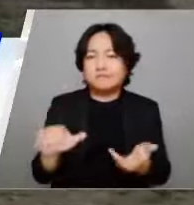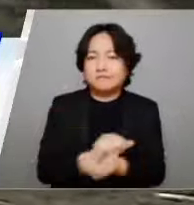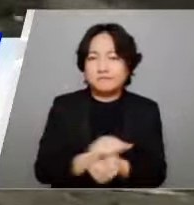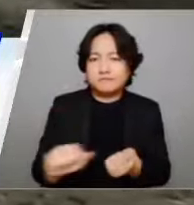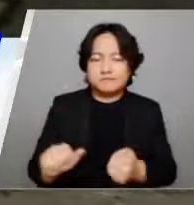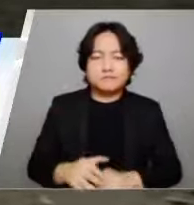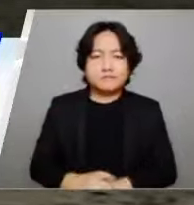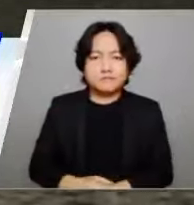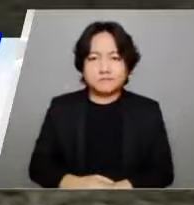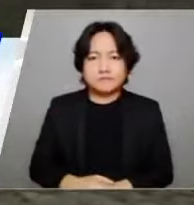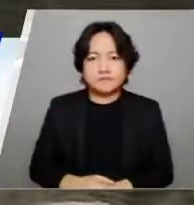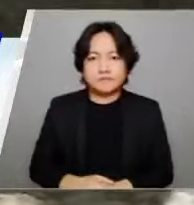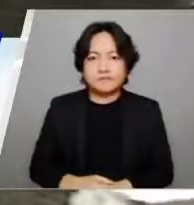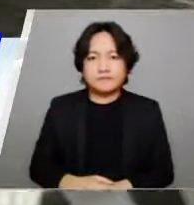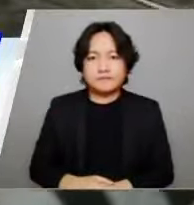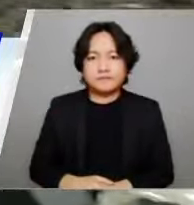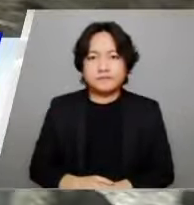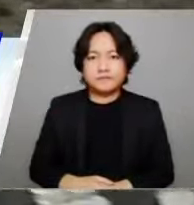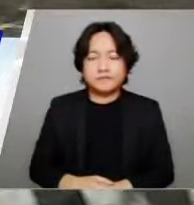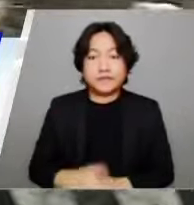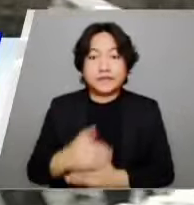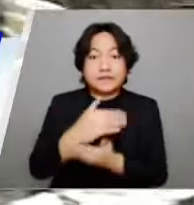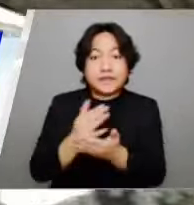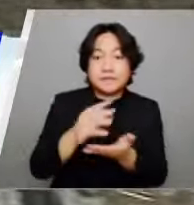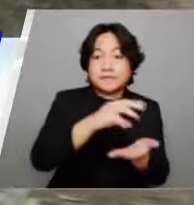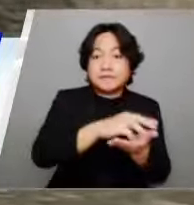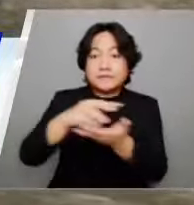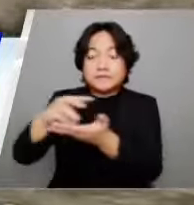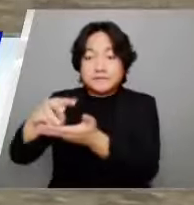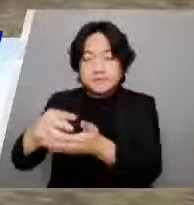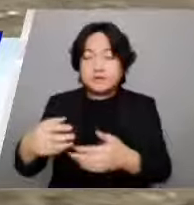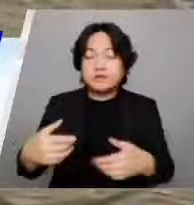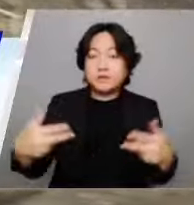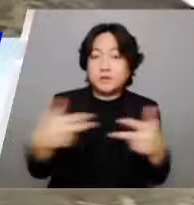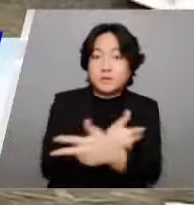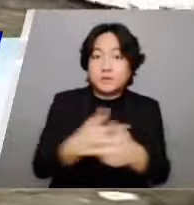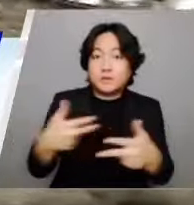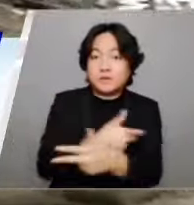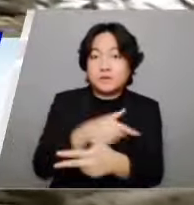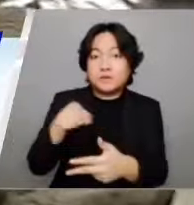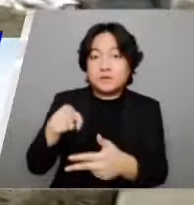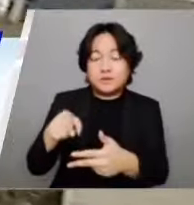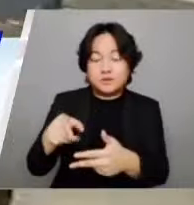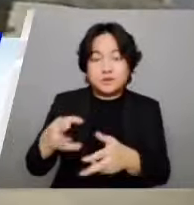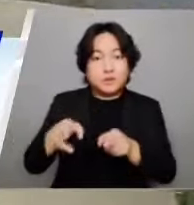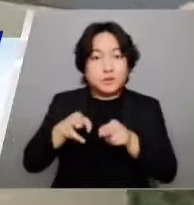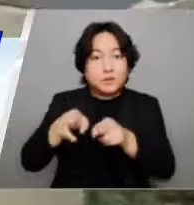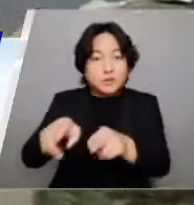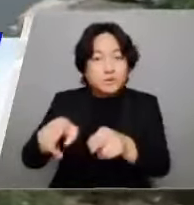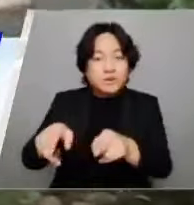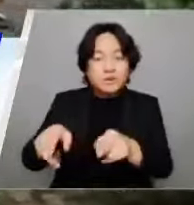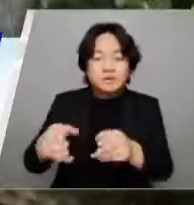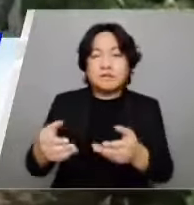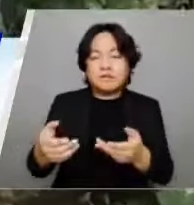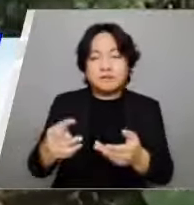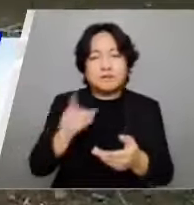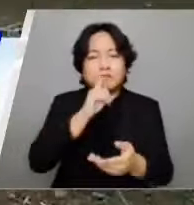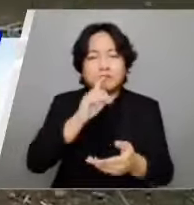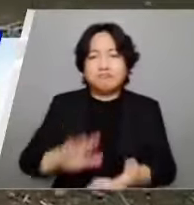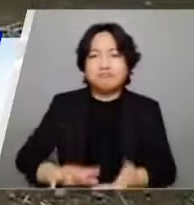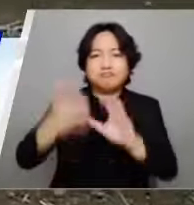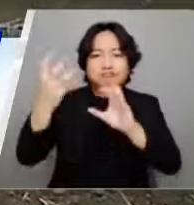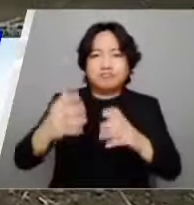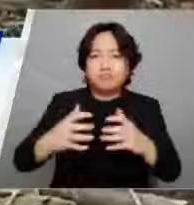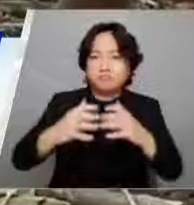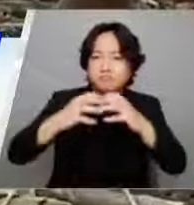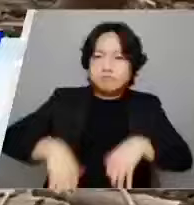Nawasak ang bahagi ng Talisay Laurel Agoncillo Road na nagdurugtong sa bayan ng Agoncillo at bayan ng Laurel dahil sa lakas ng agos ng tubig na may